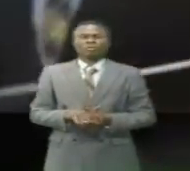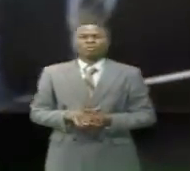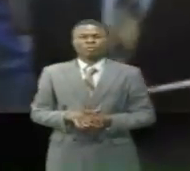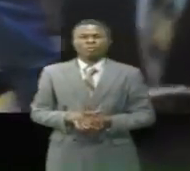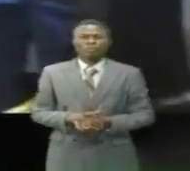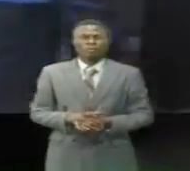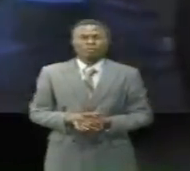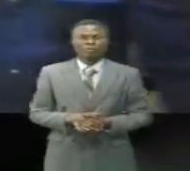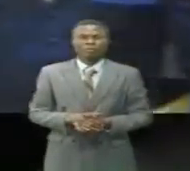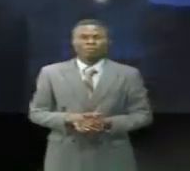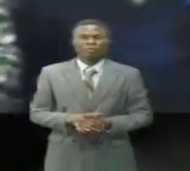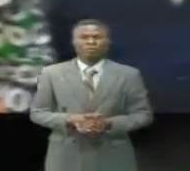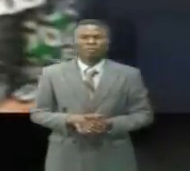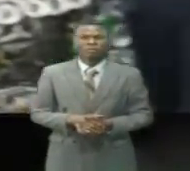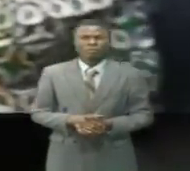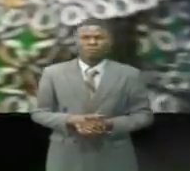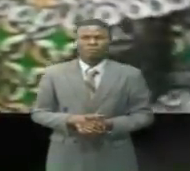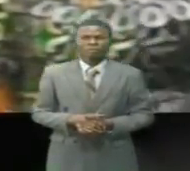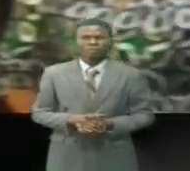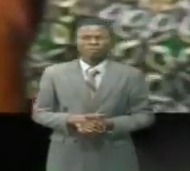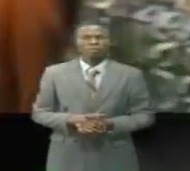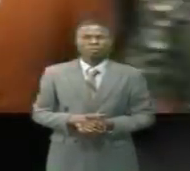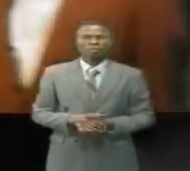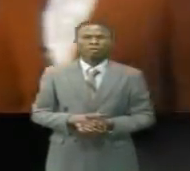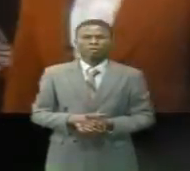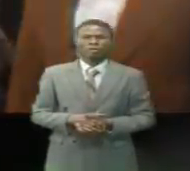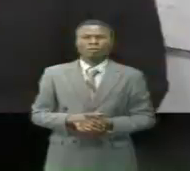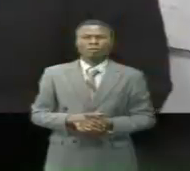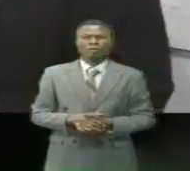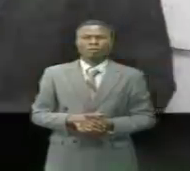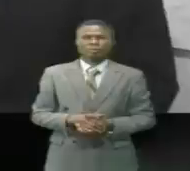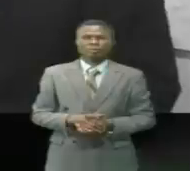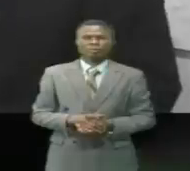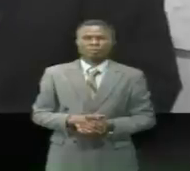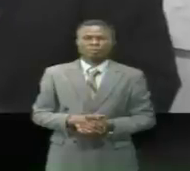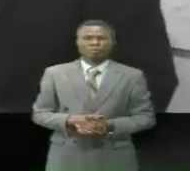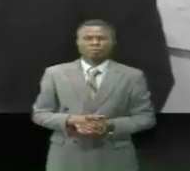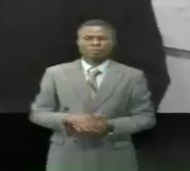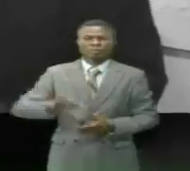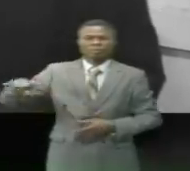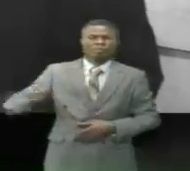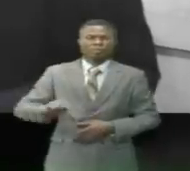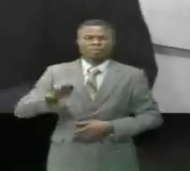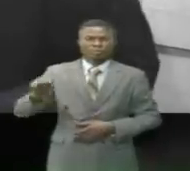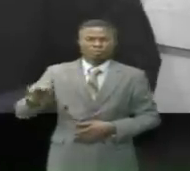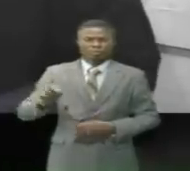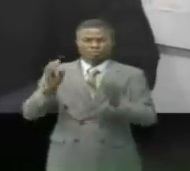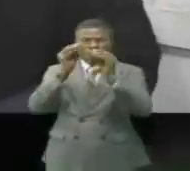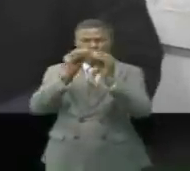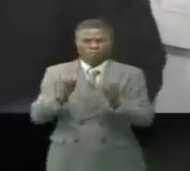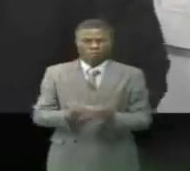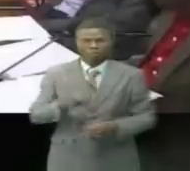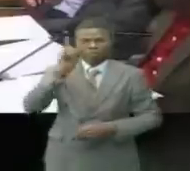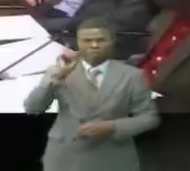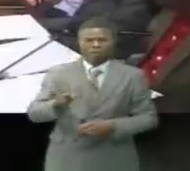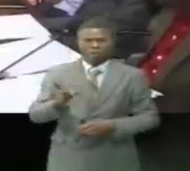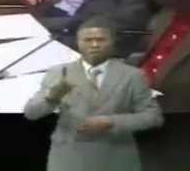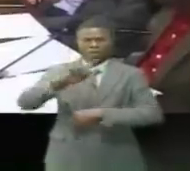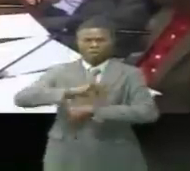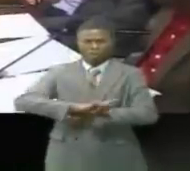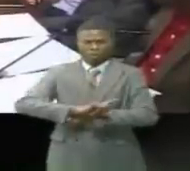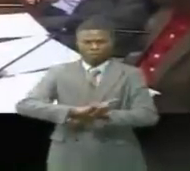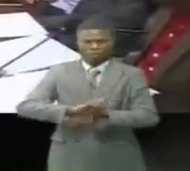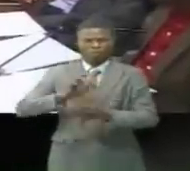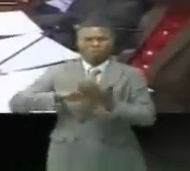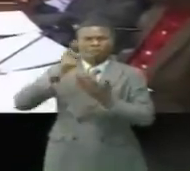7 juillet 2022 à nos jours, le gouvernement de la province du Bas-Ouélé que dirige Jean-Robert Nzanza Bombiti totalise ses 100 premiers jours. Quel bilan